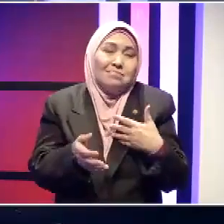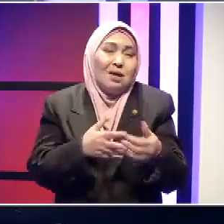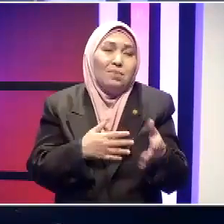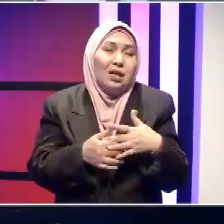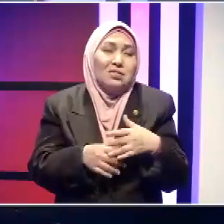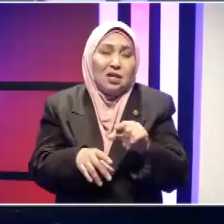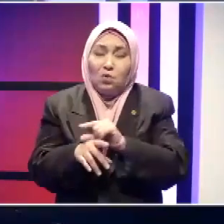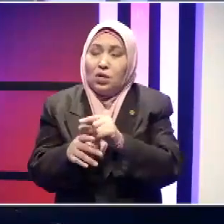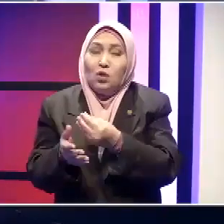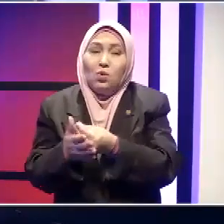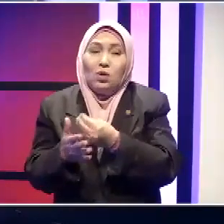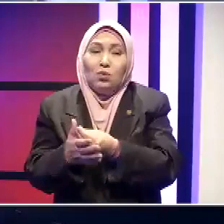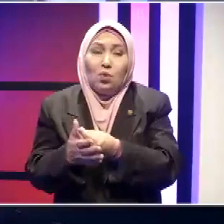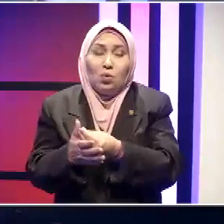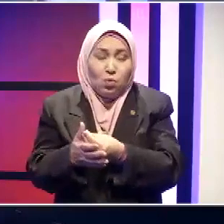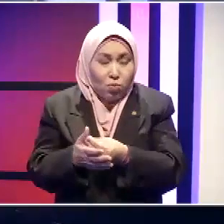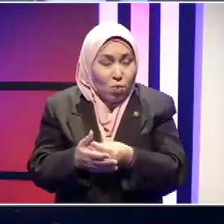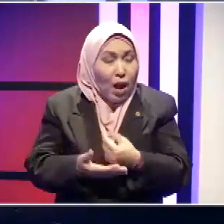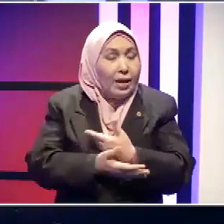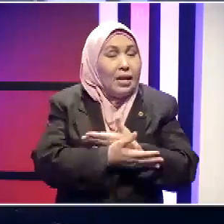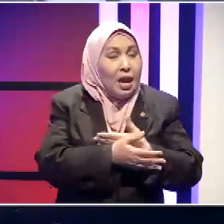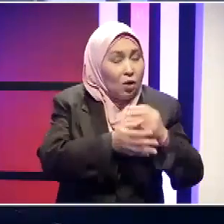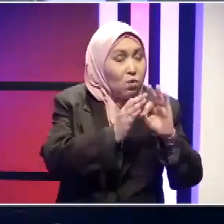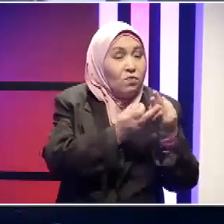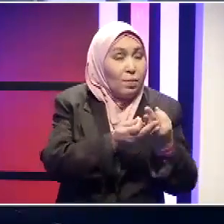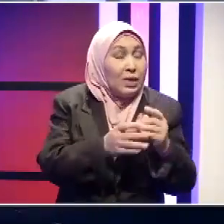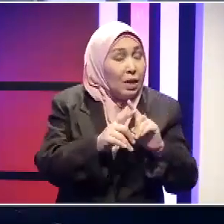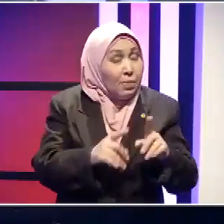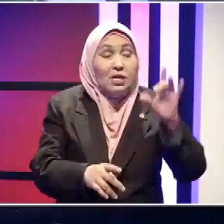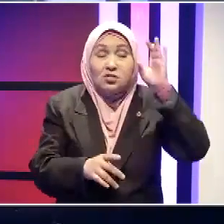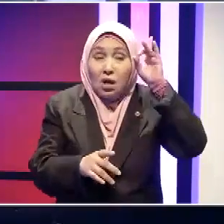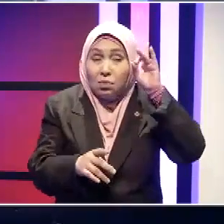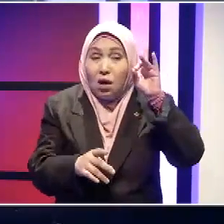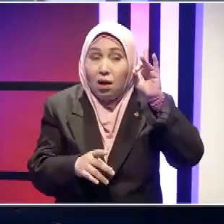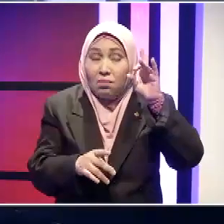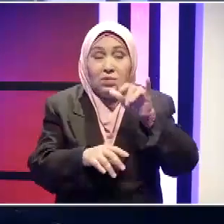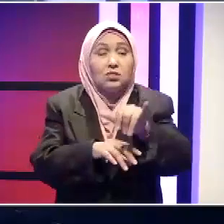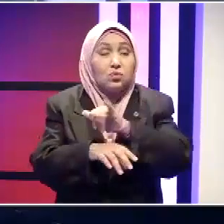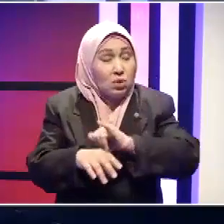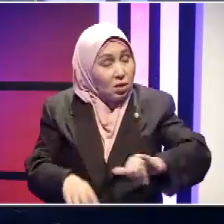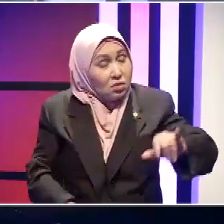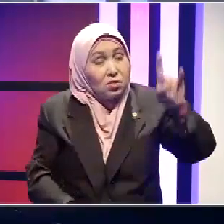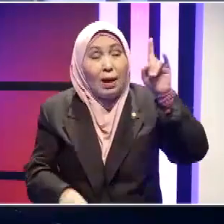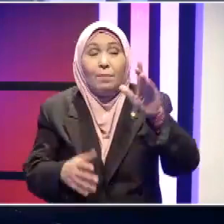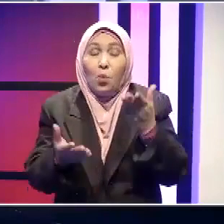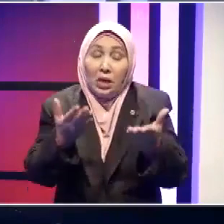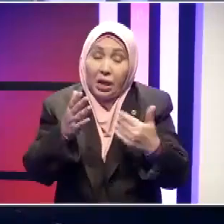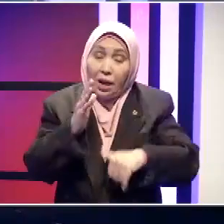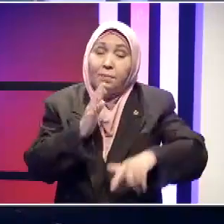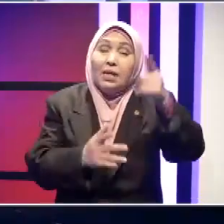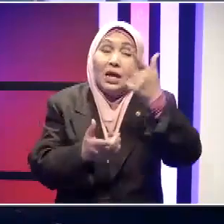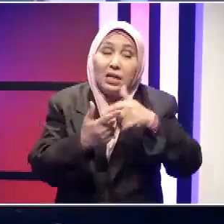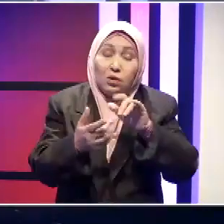duit n nafkah anak sebagainya tapi itu malah lebih itu